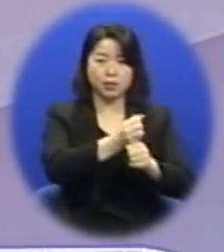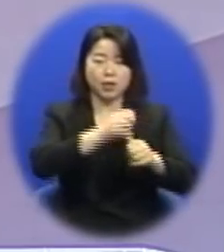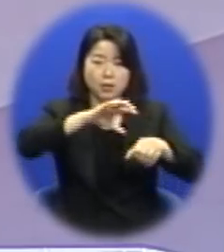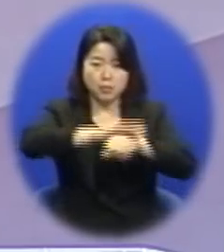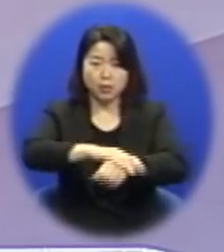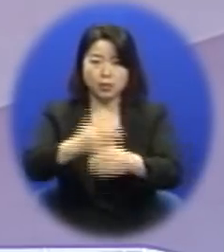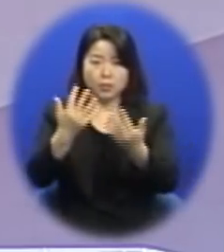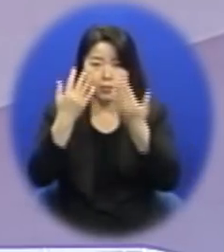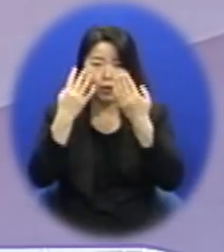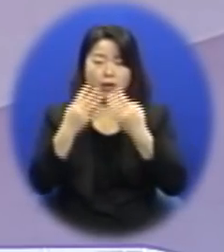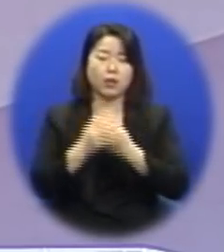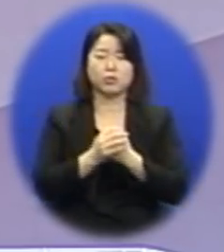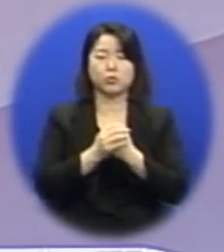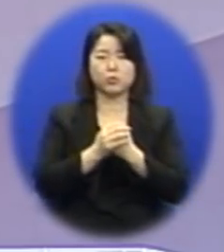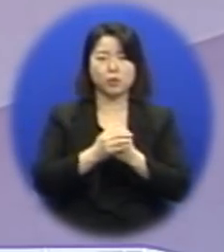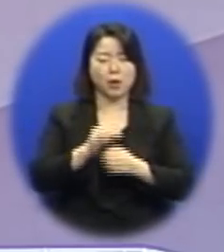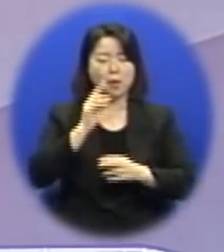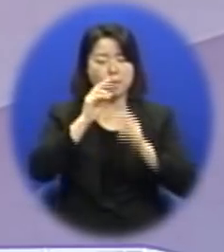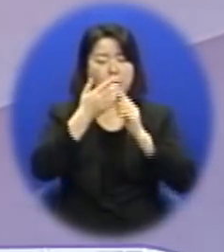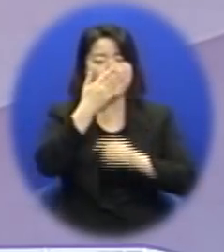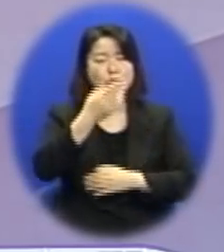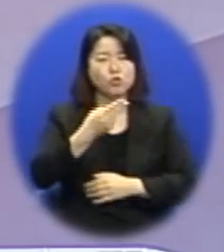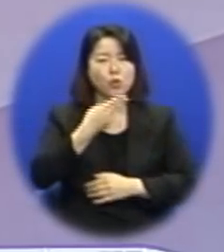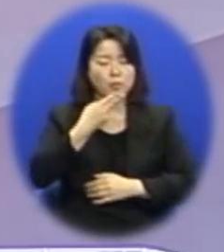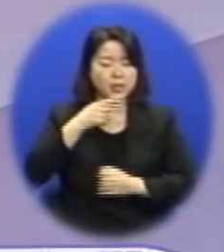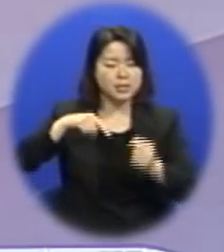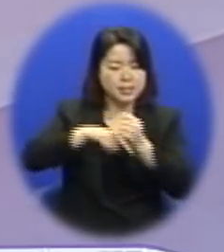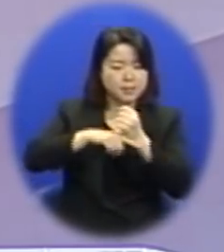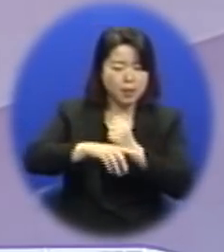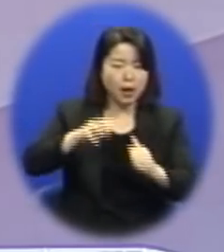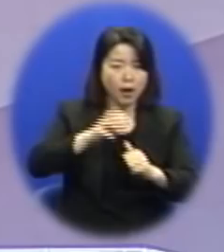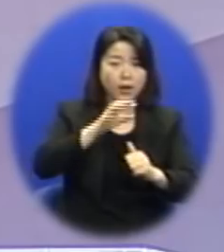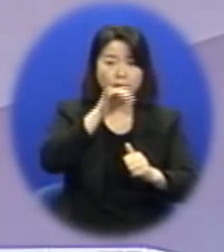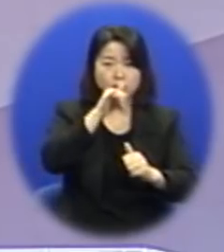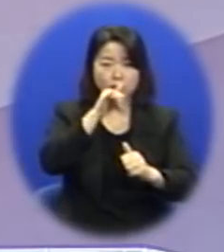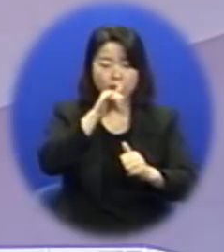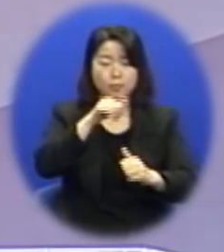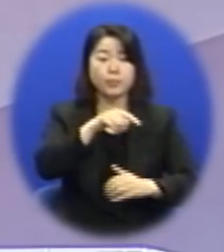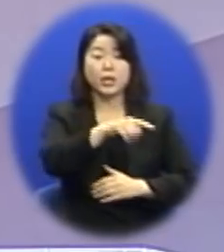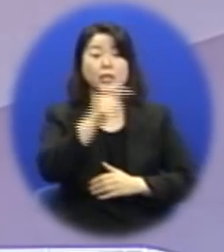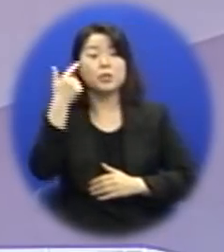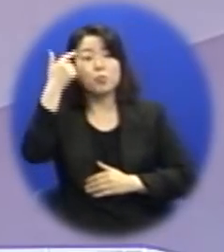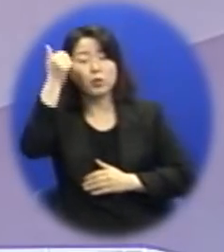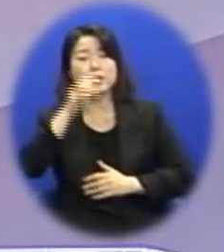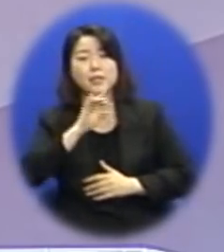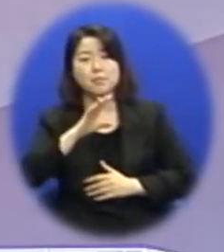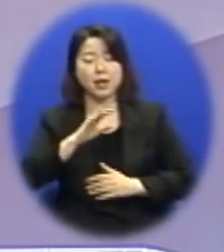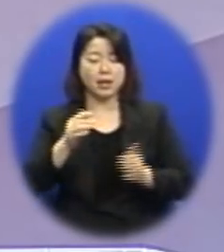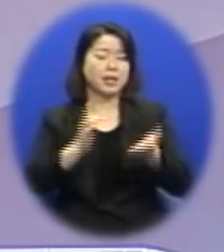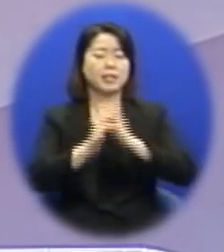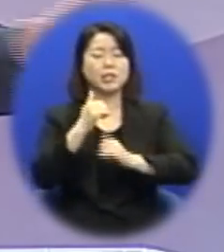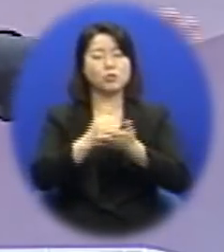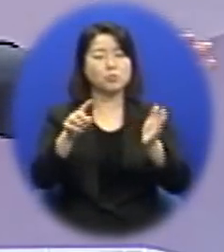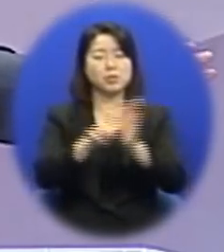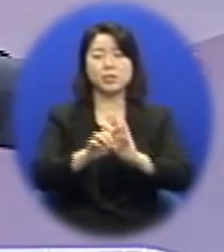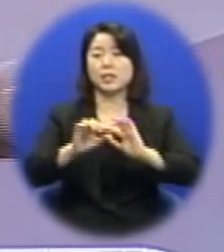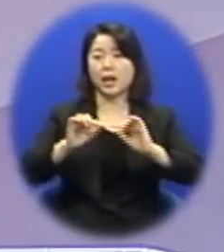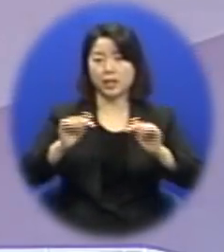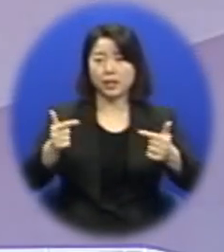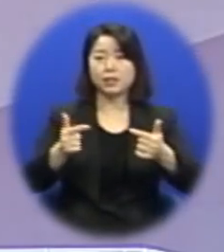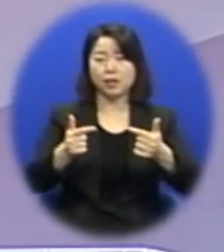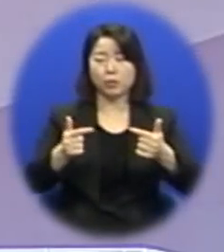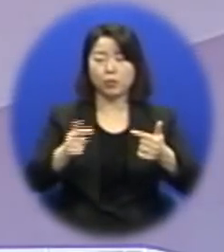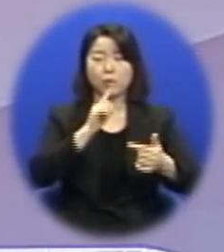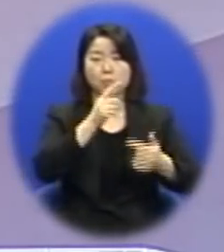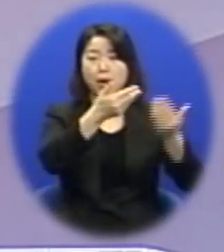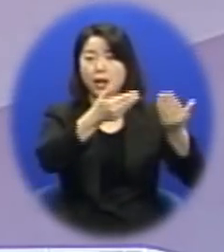경찰들이 리차드 범브란트 목사님만 예수 안 믿겠다고 하면 그러면 루마니아에 있는 모든 교회 문을을